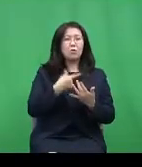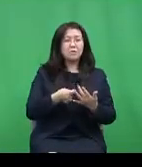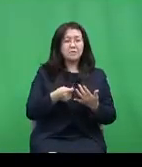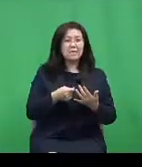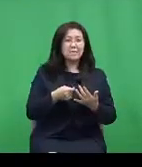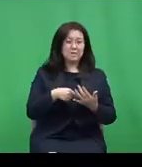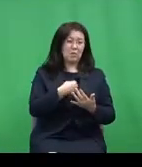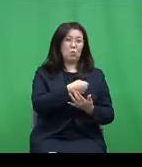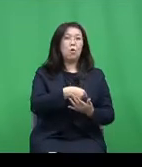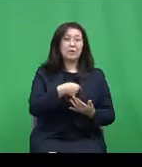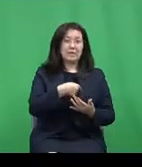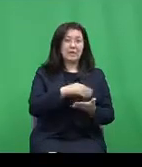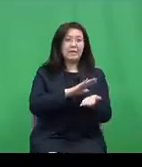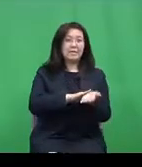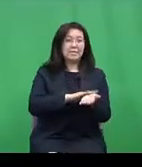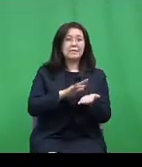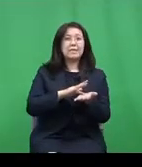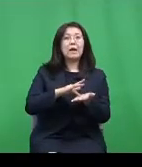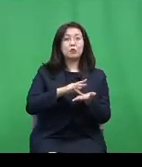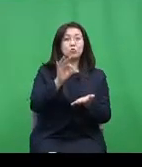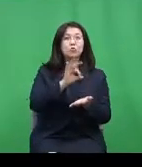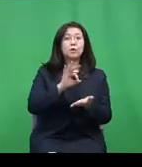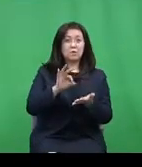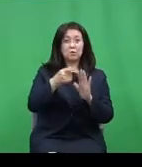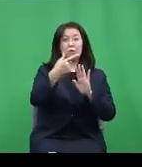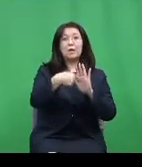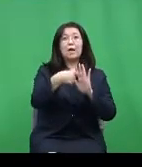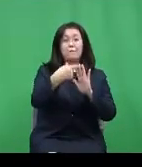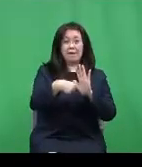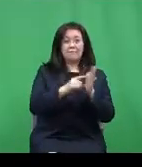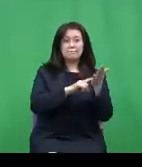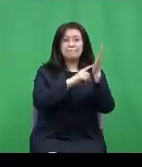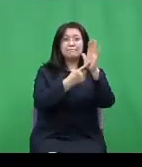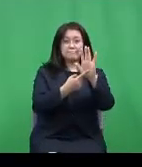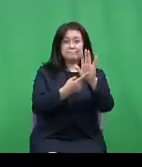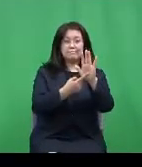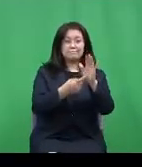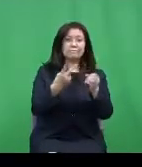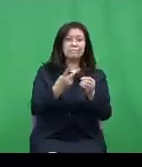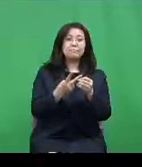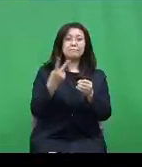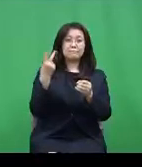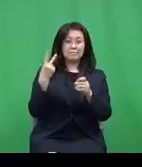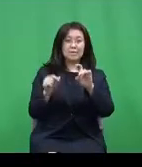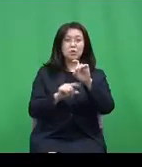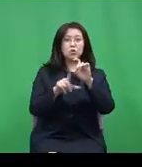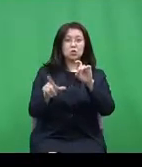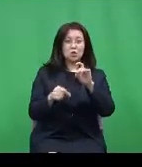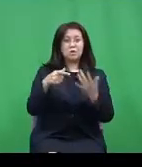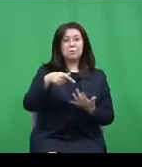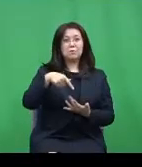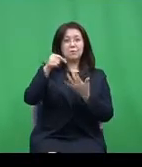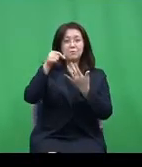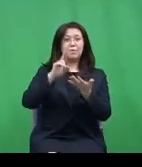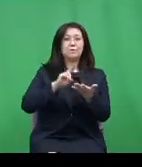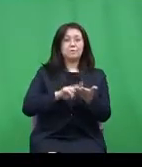に選んでもらいたいということで、まあ、医薬品をテーマにしてですね、まあ、幸い今では一昨年の10